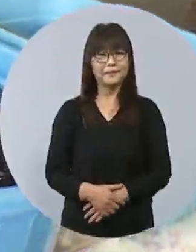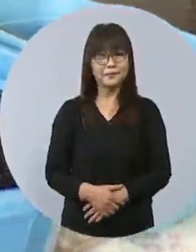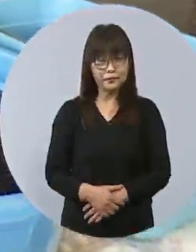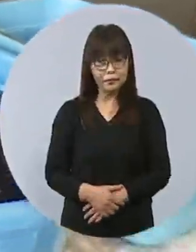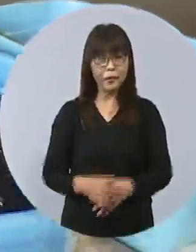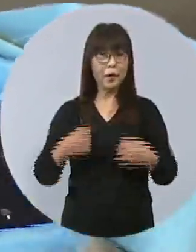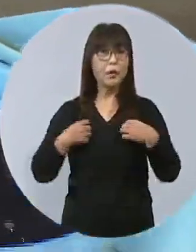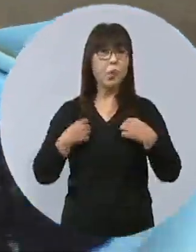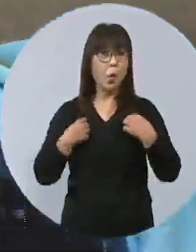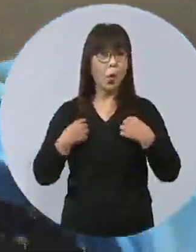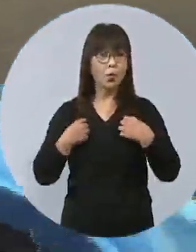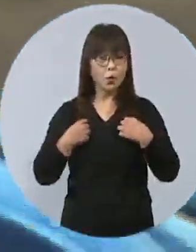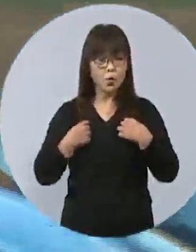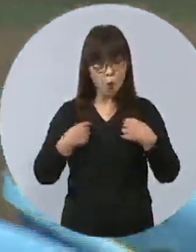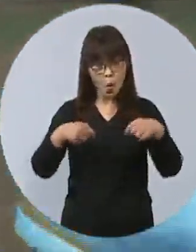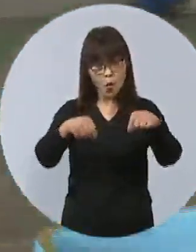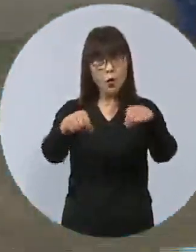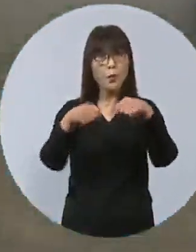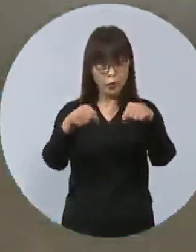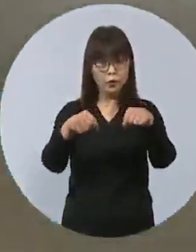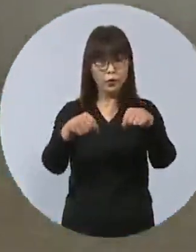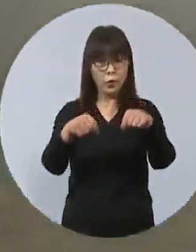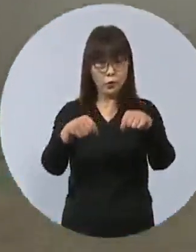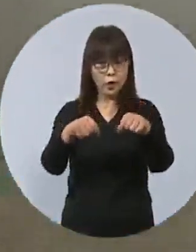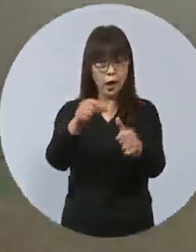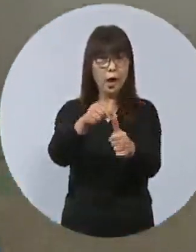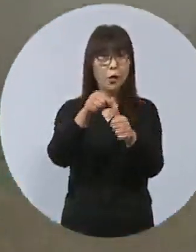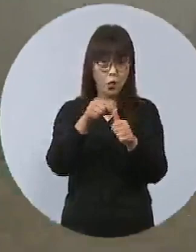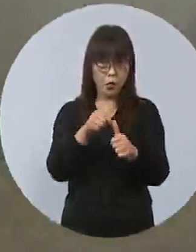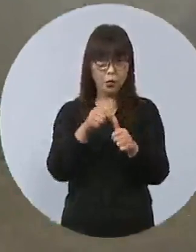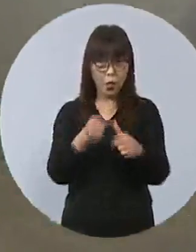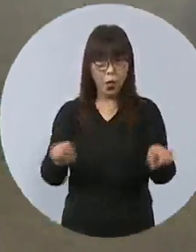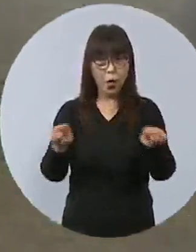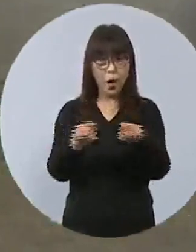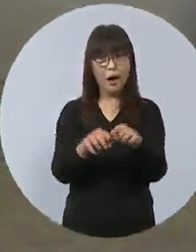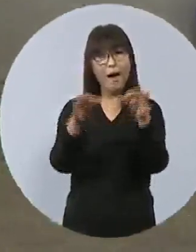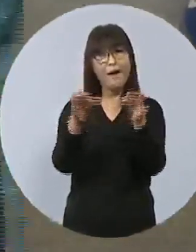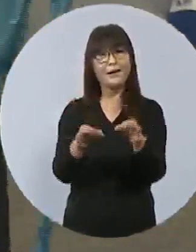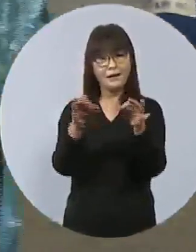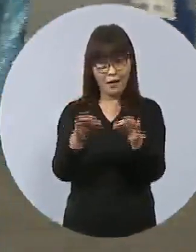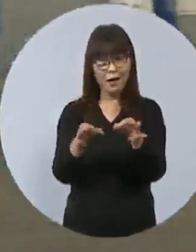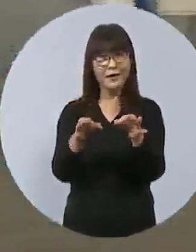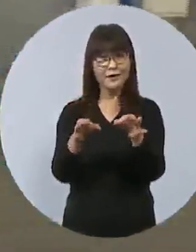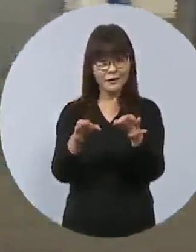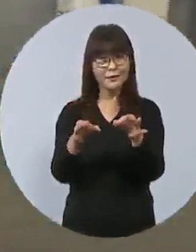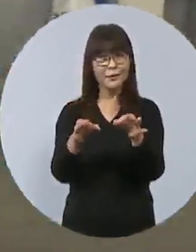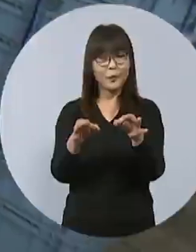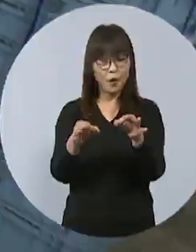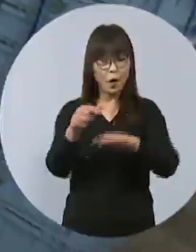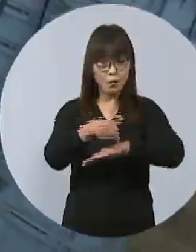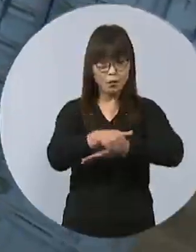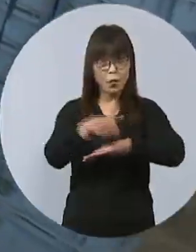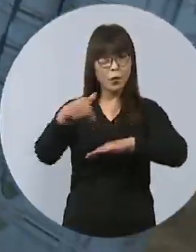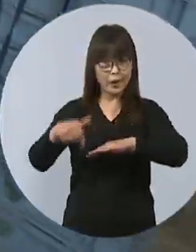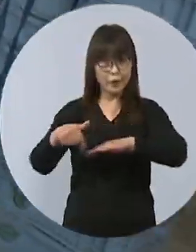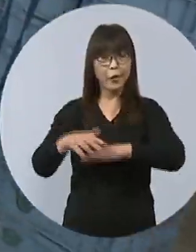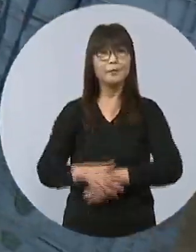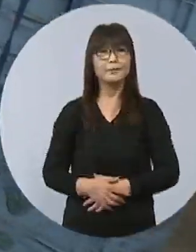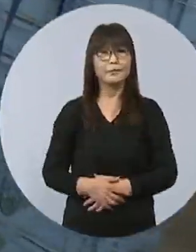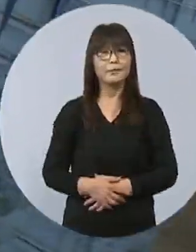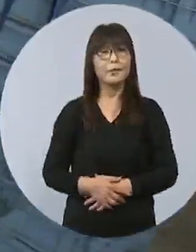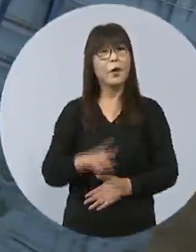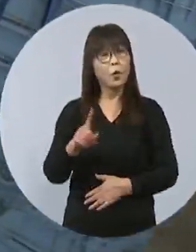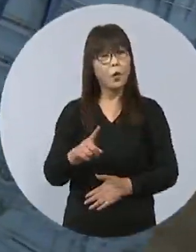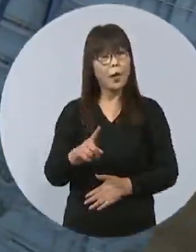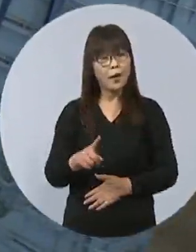はい、洋服を藍染めすることで雇用や付加価値を生んでいる藤沢ブルーハンズプロジェクト、そのプロジ